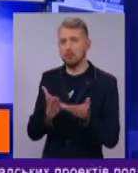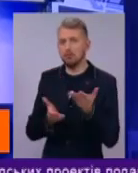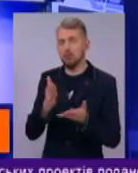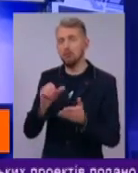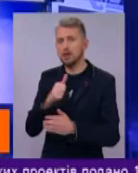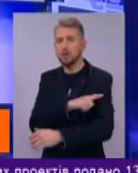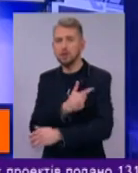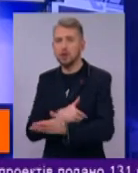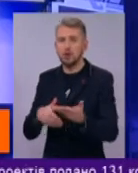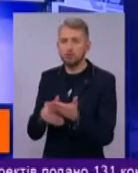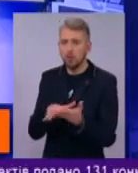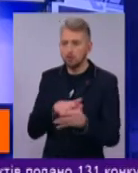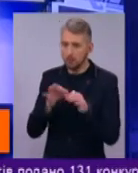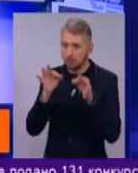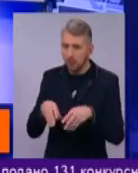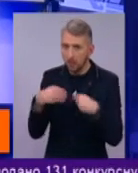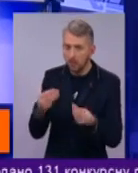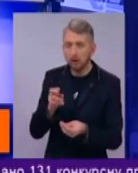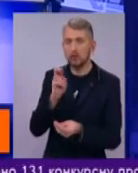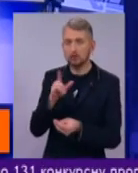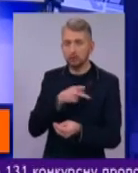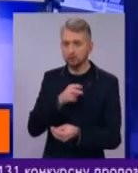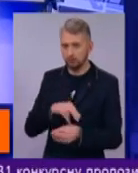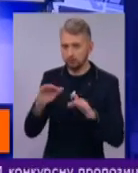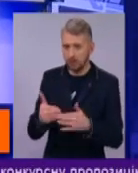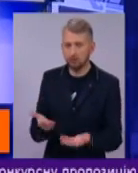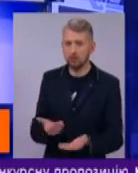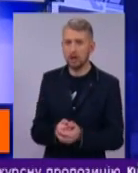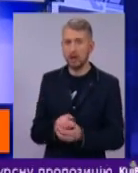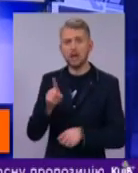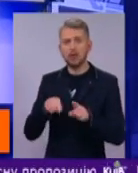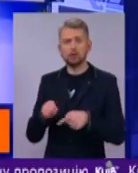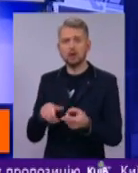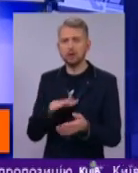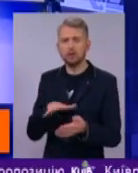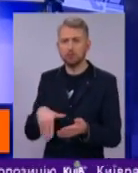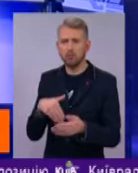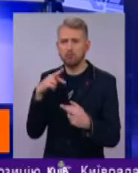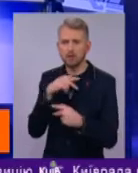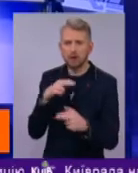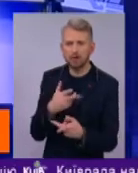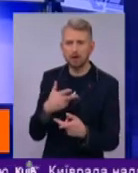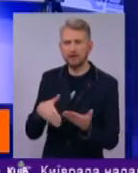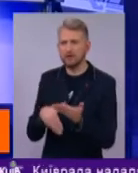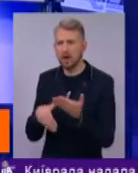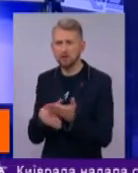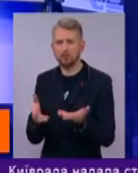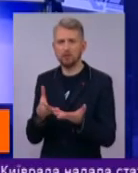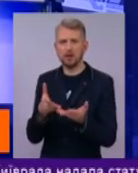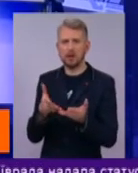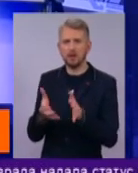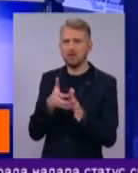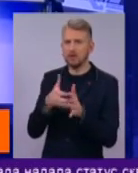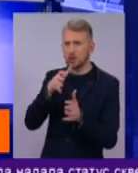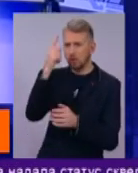медична допомога була належним чином надана. Інколи там засобів не було, інколи не вистачало дійсно знань.